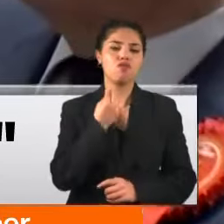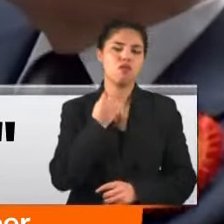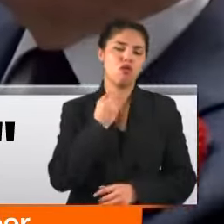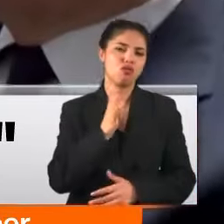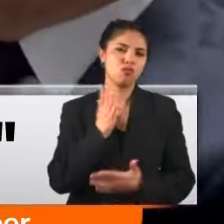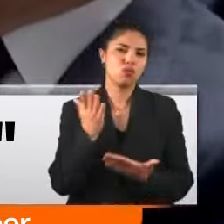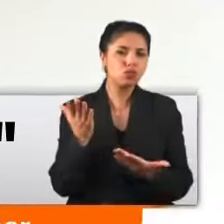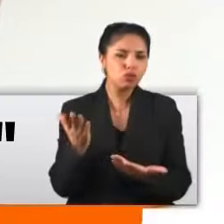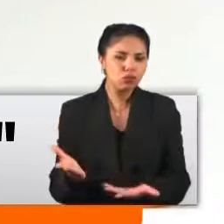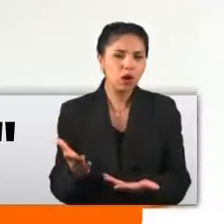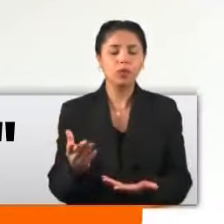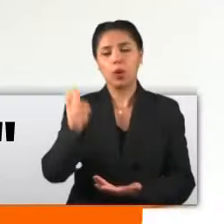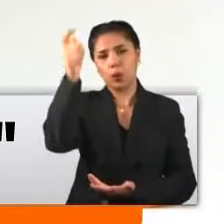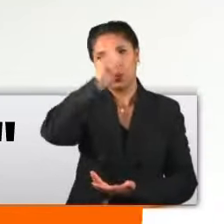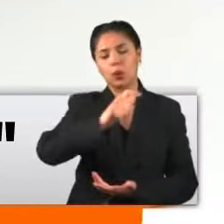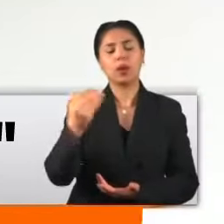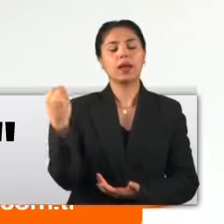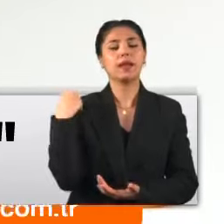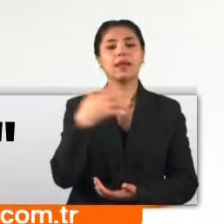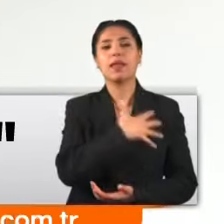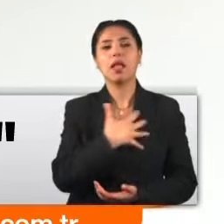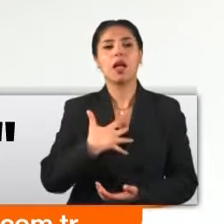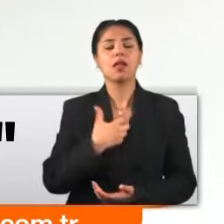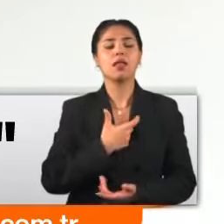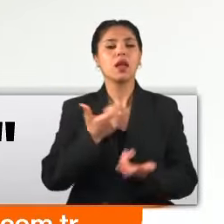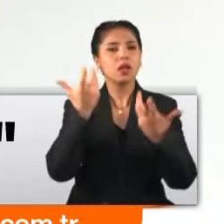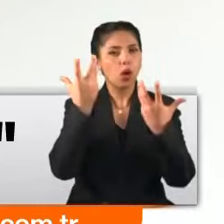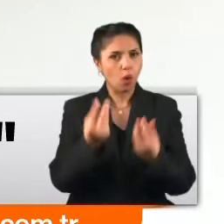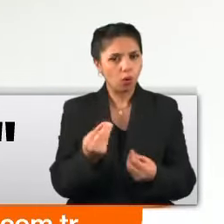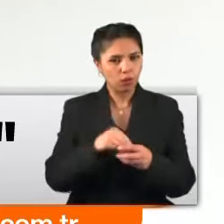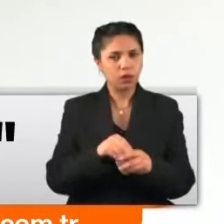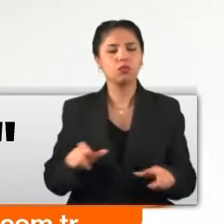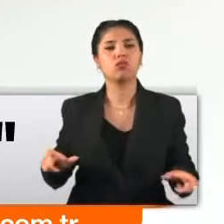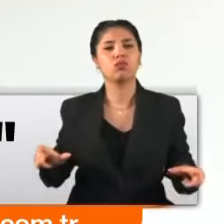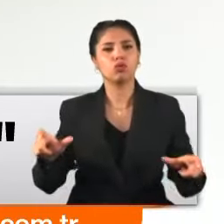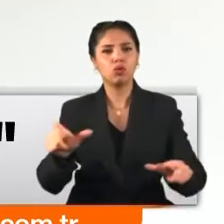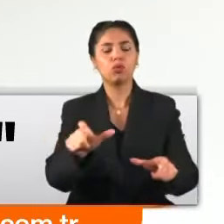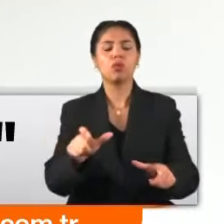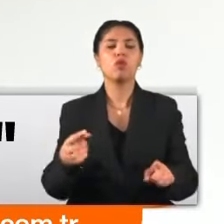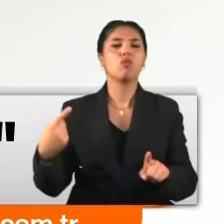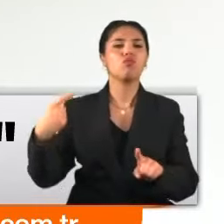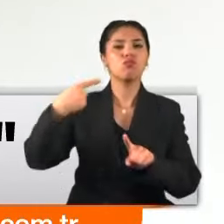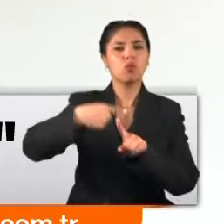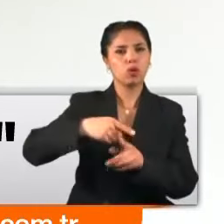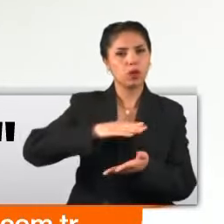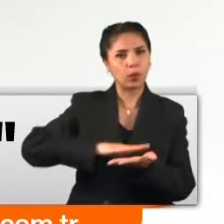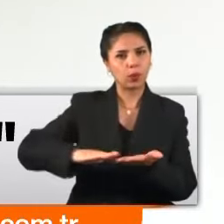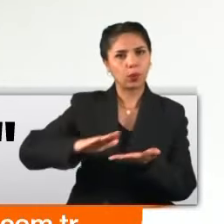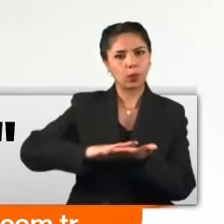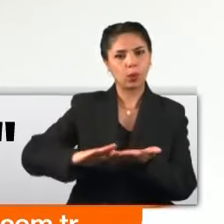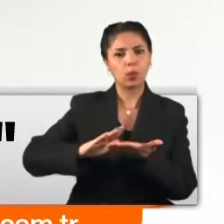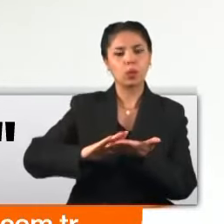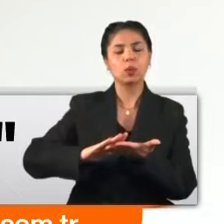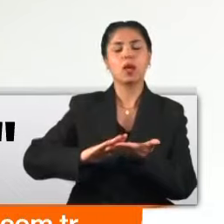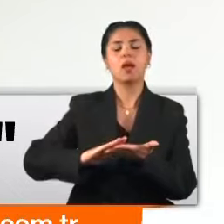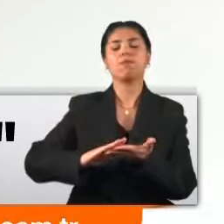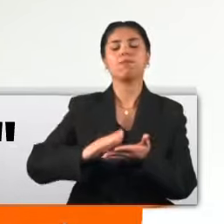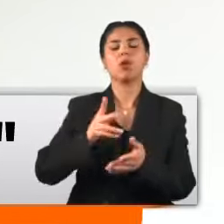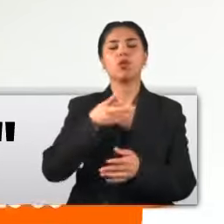anayasaya kavuşması için kuşatıcı, uzlaşmacı ve yapıcı tavrımızı son raddeye